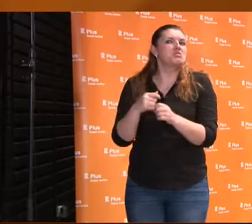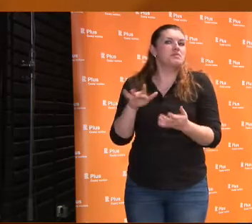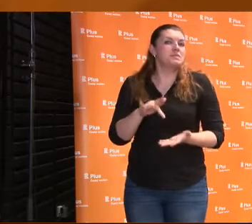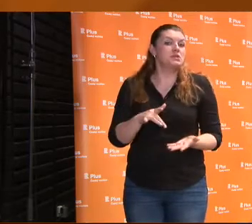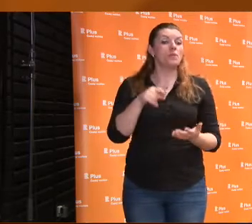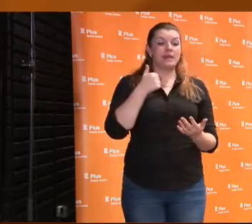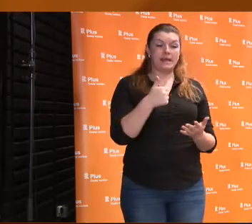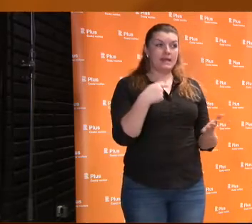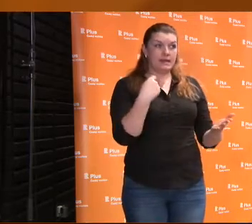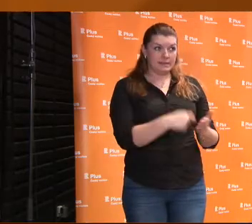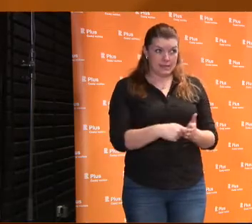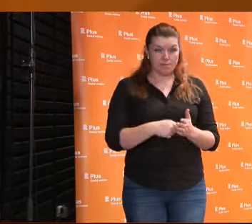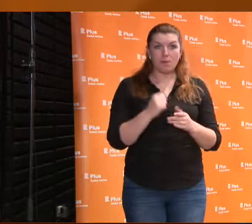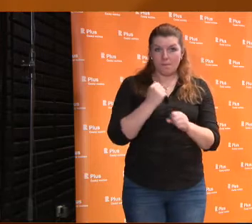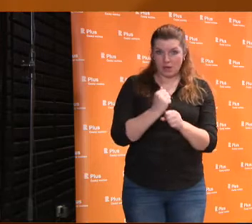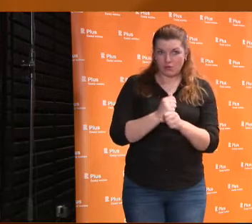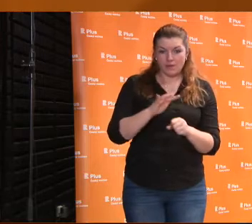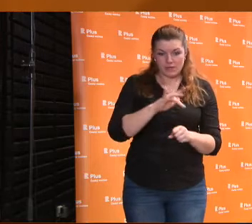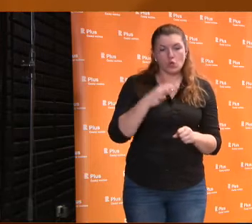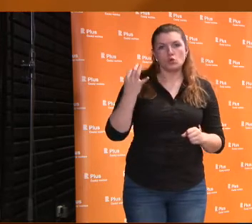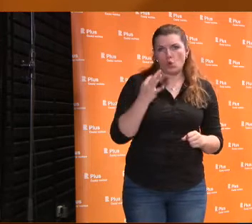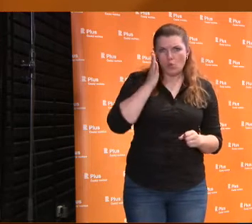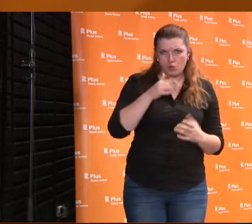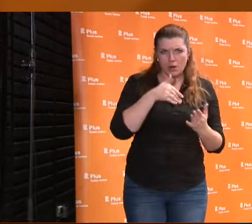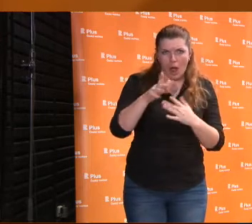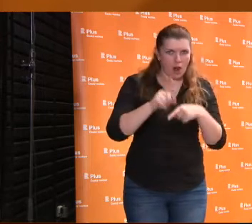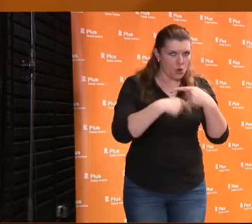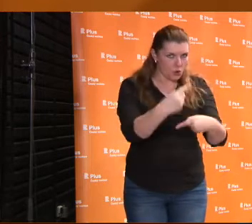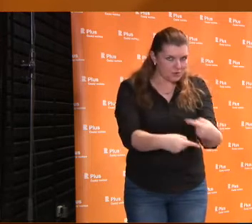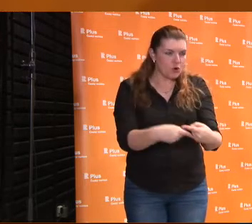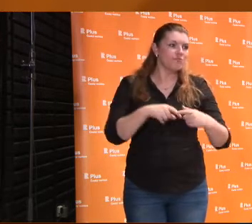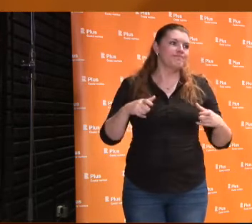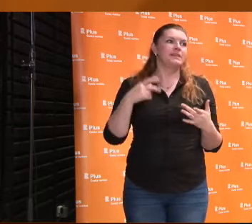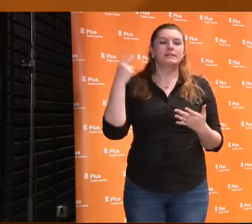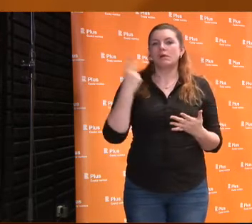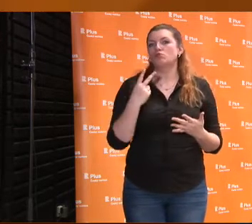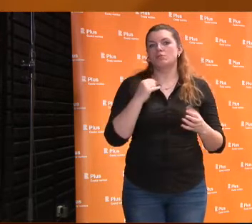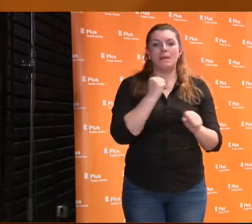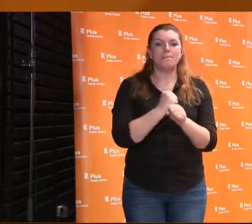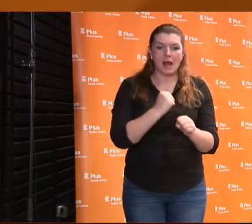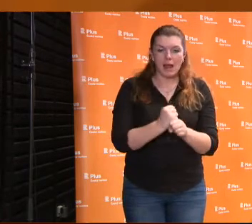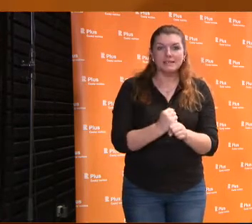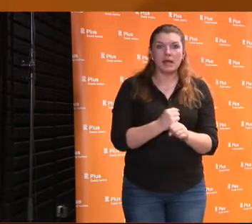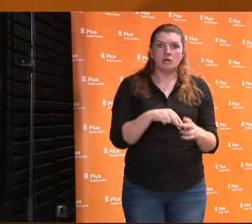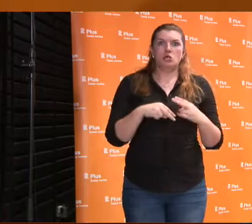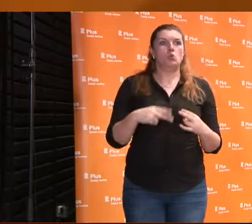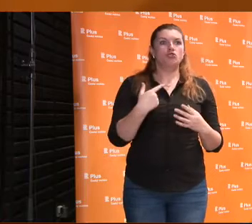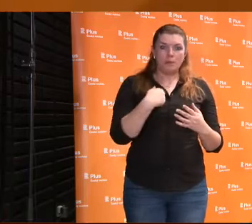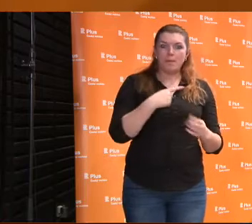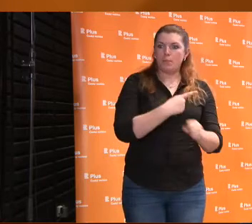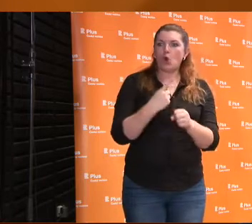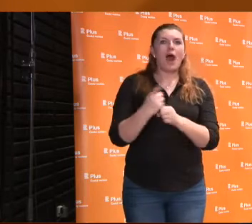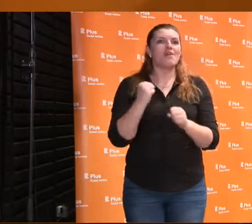druhů profesí nepochybně, které se budou rozvíjet, protože je třeba se podívat na to, že práce je nejenom komodita, kterou prodáváme na